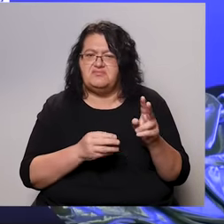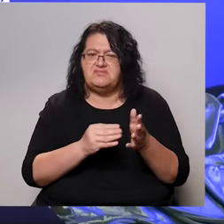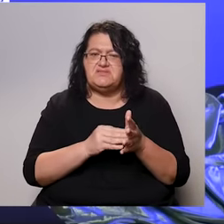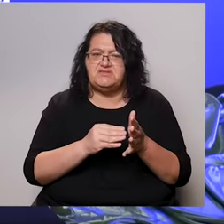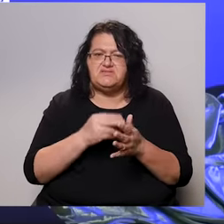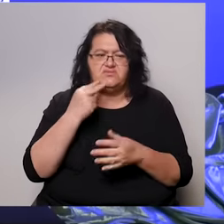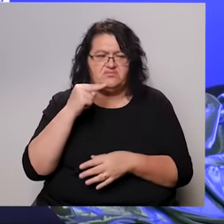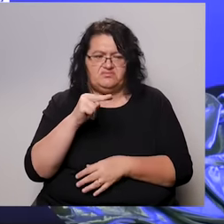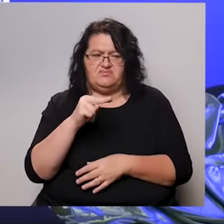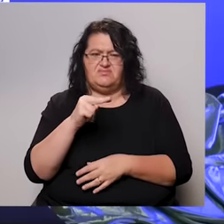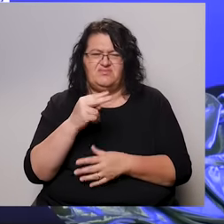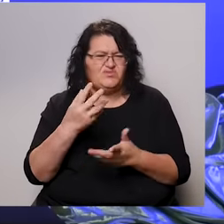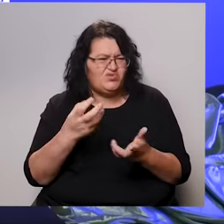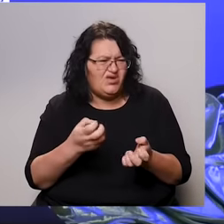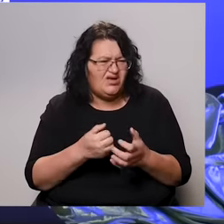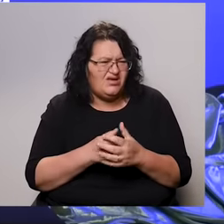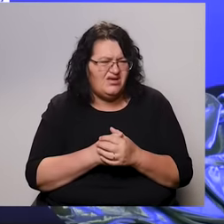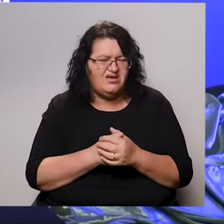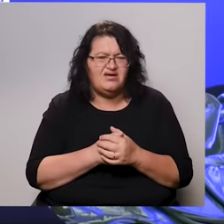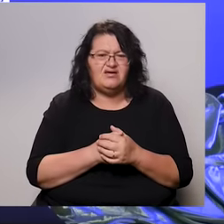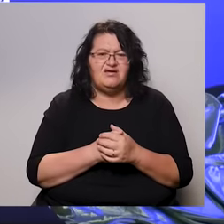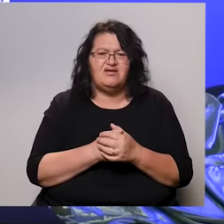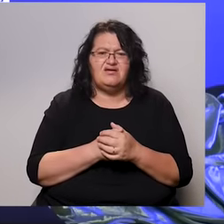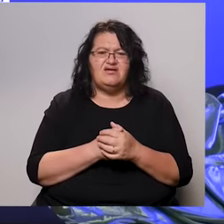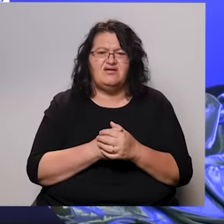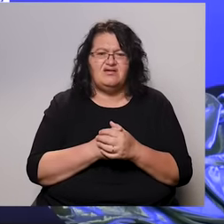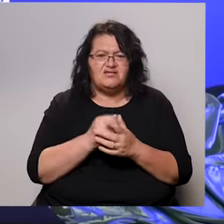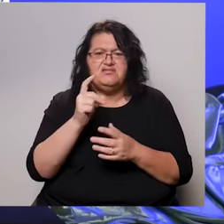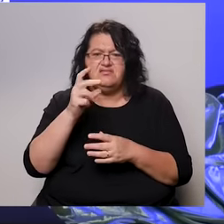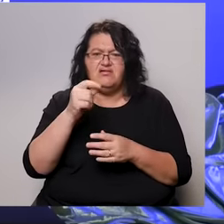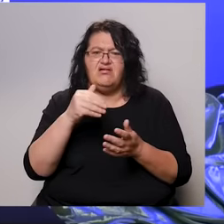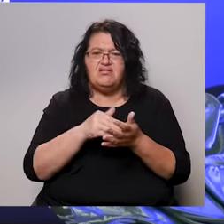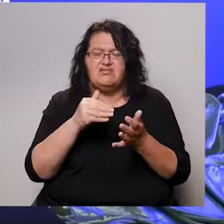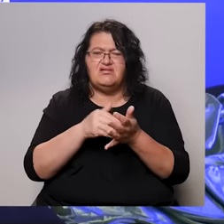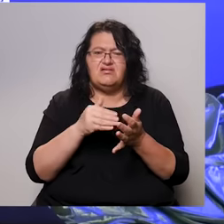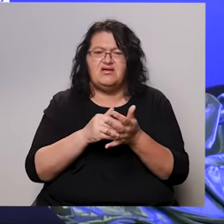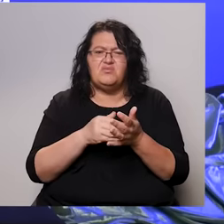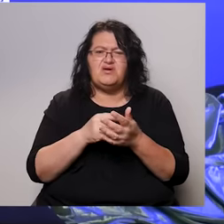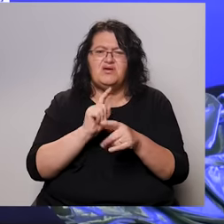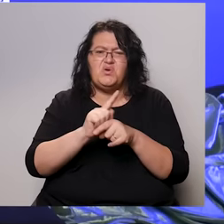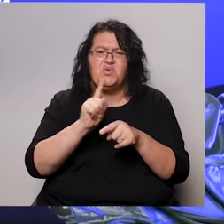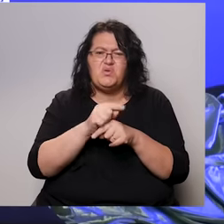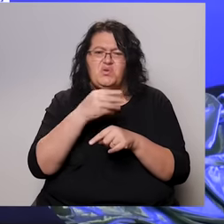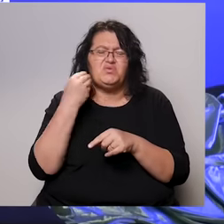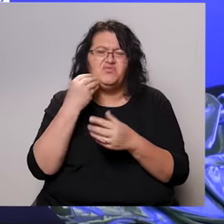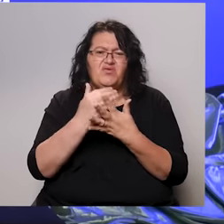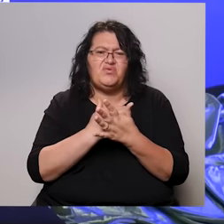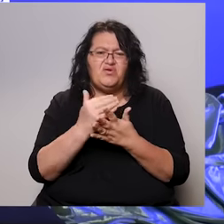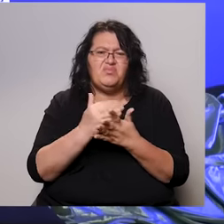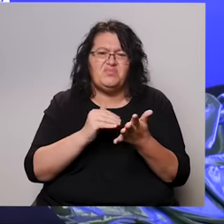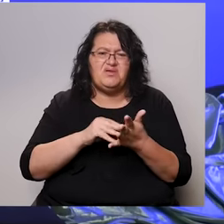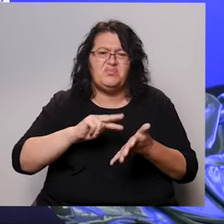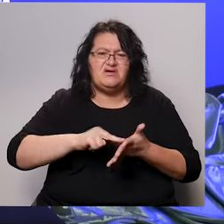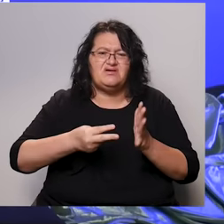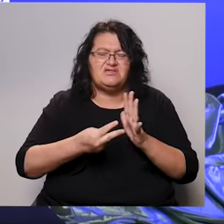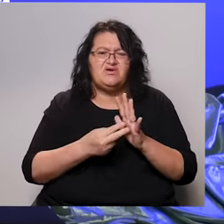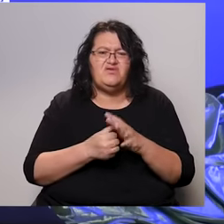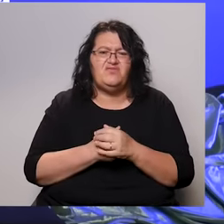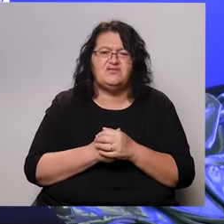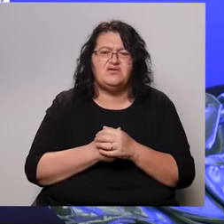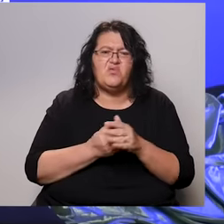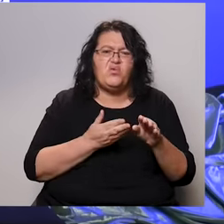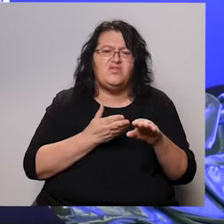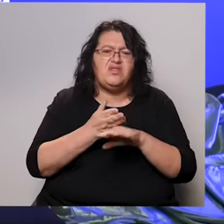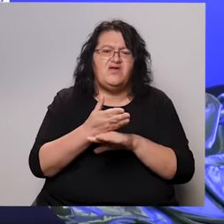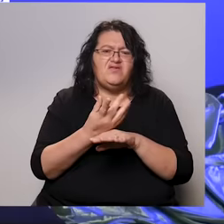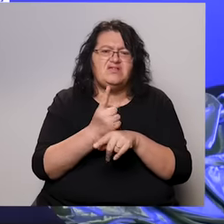Eu mă uit la ea și zic, ce? Și zice, da, uite, e o chestie acolo care trebuie rezolvată, e o intervenție